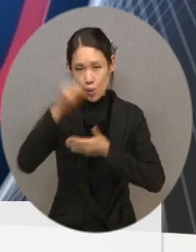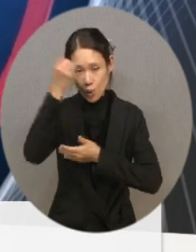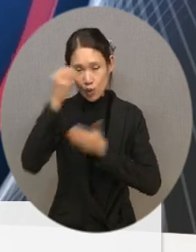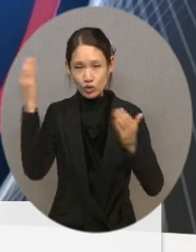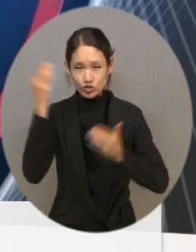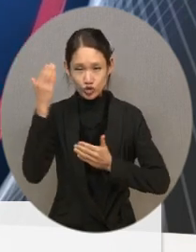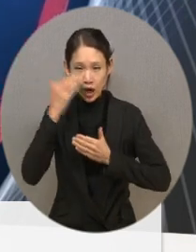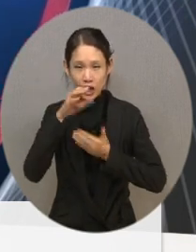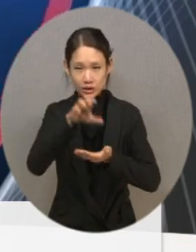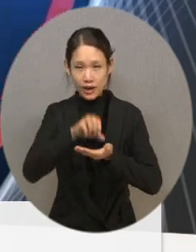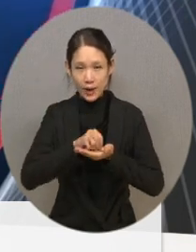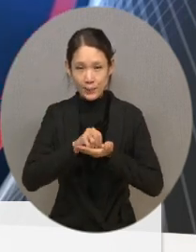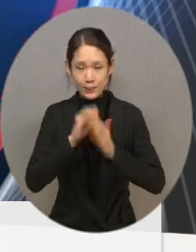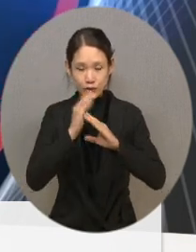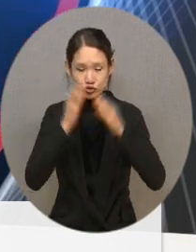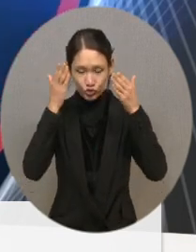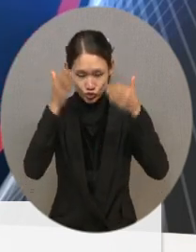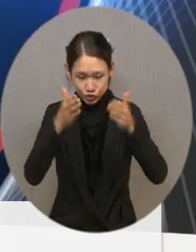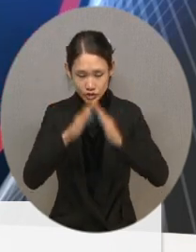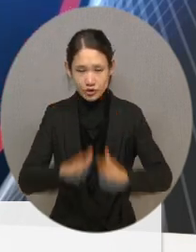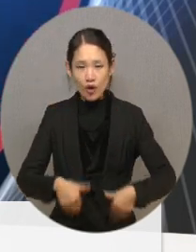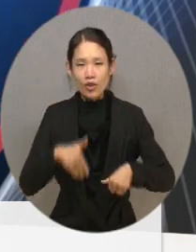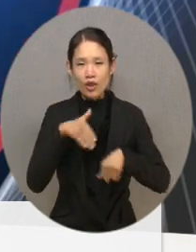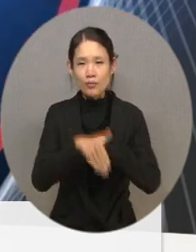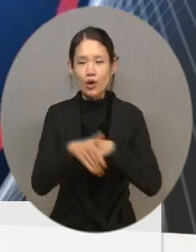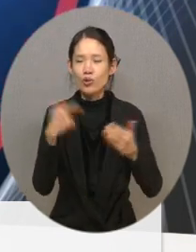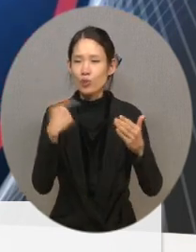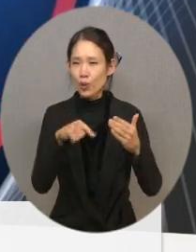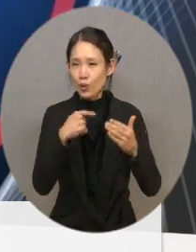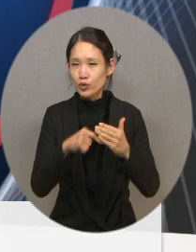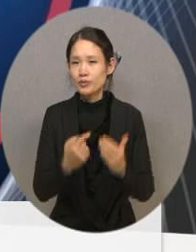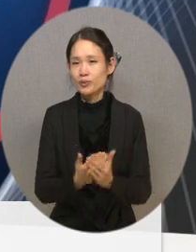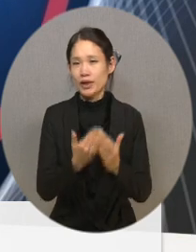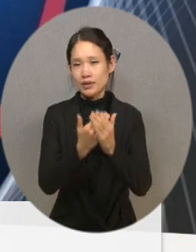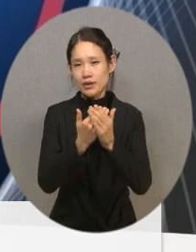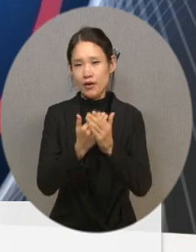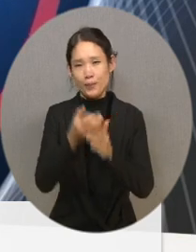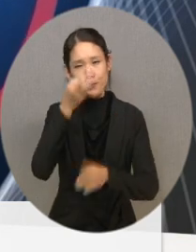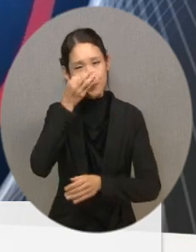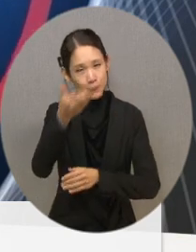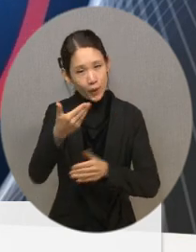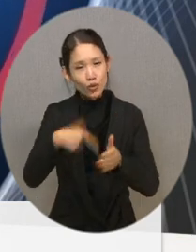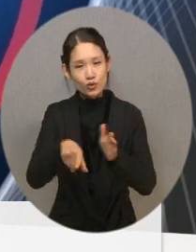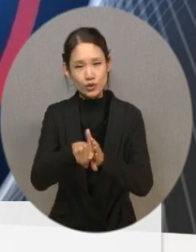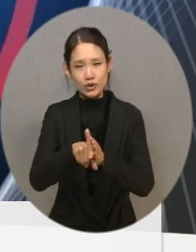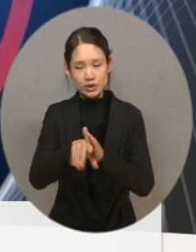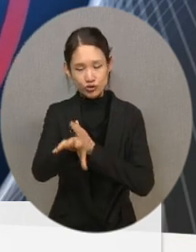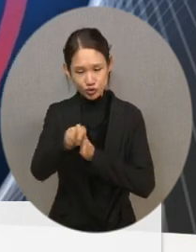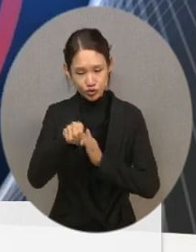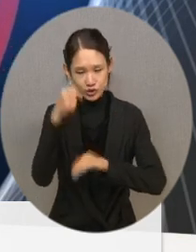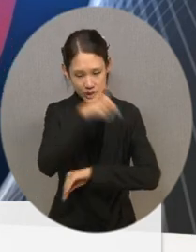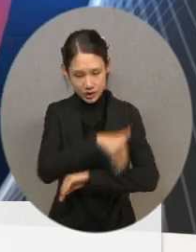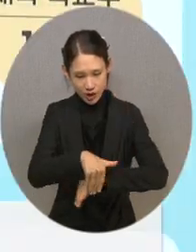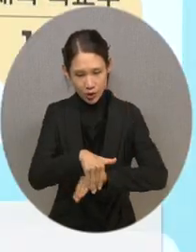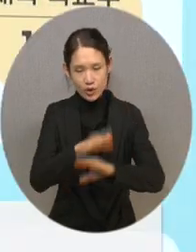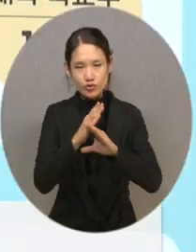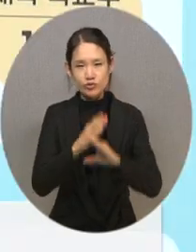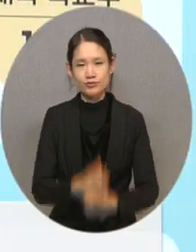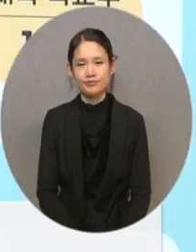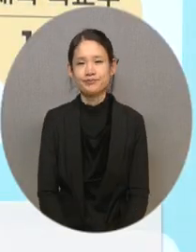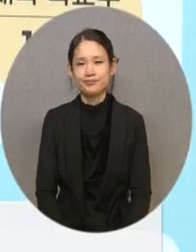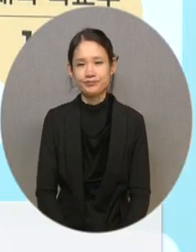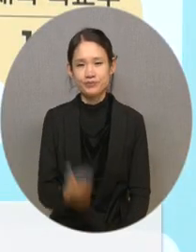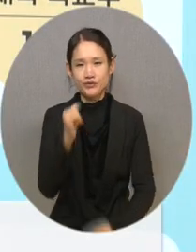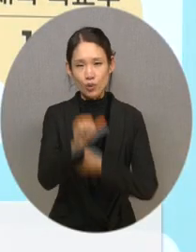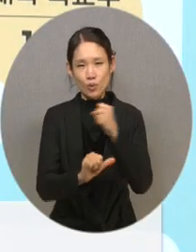유치에 초점을 둔 전남형 교육발전 모델을 내세워 유치전에 나설 계획입니다.